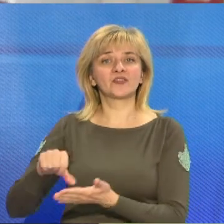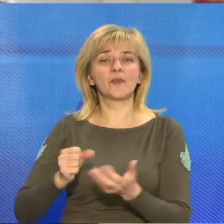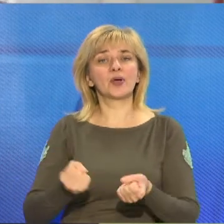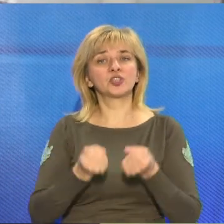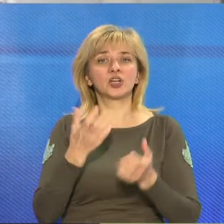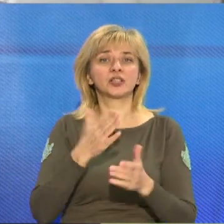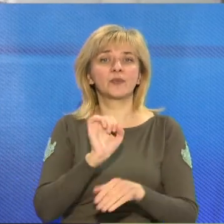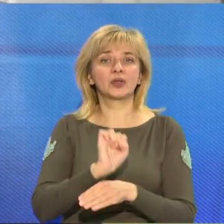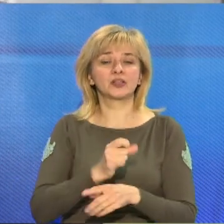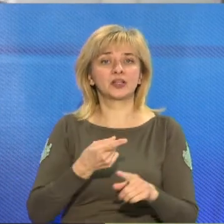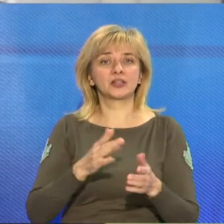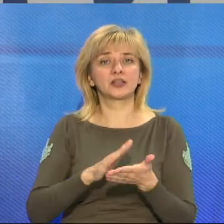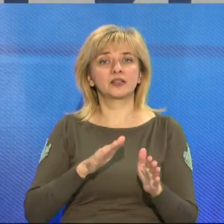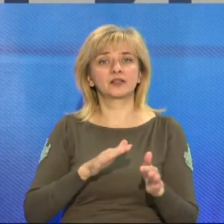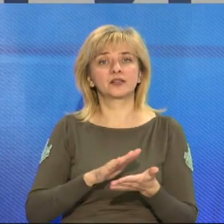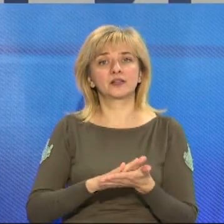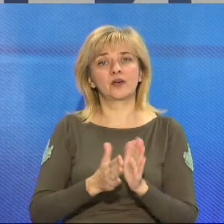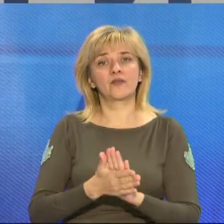приостановить действие данного соглашения.